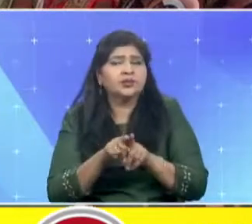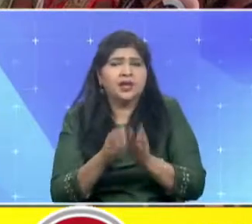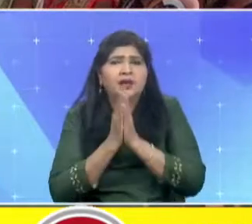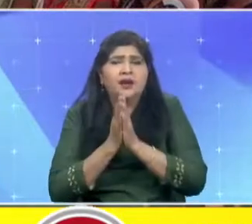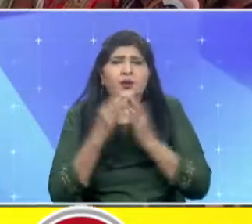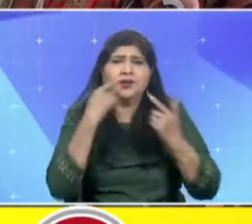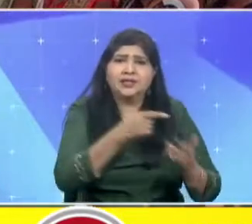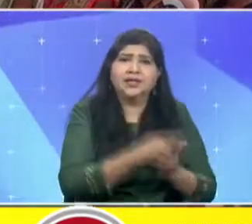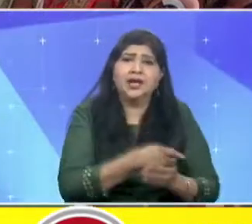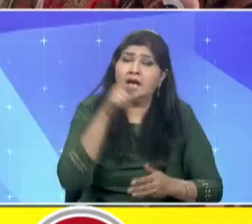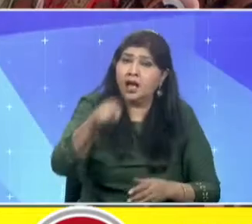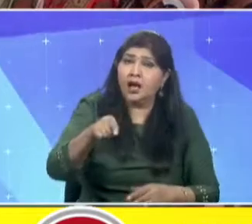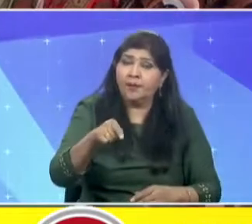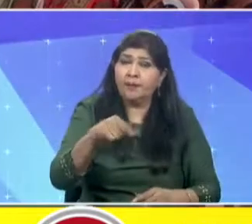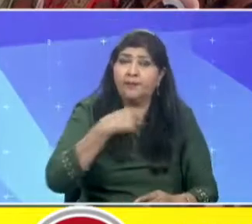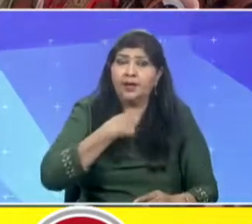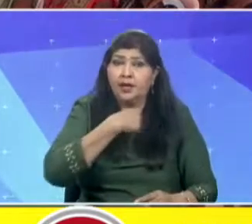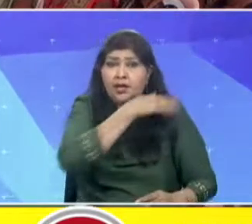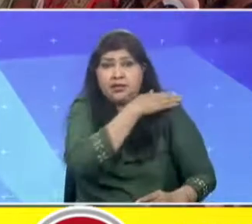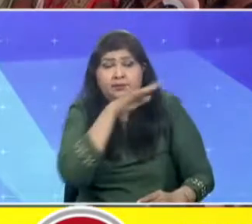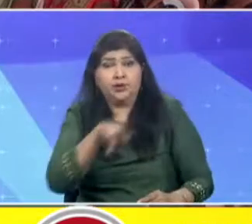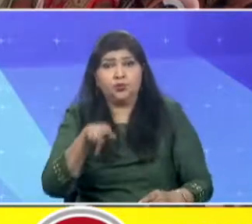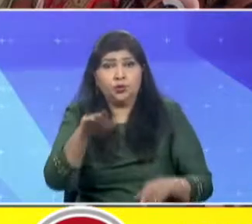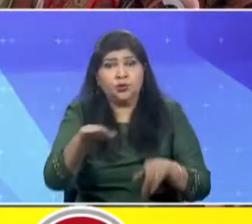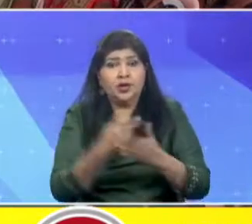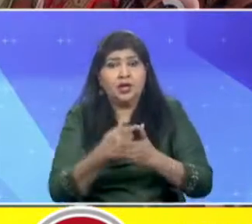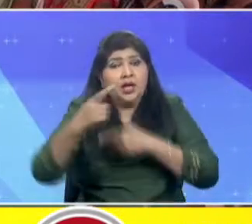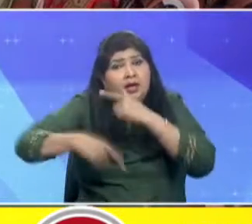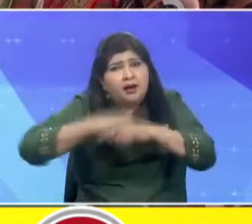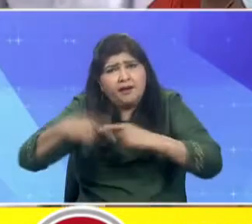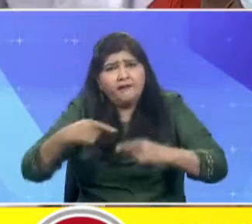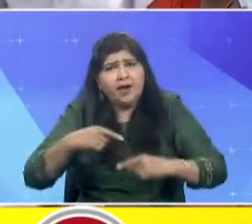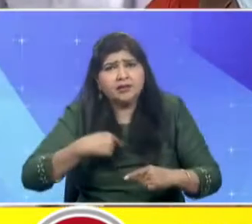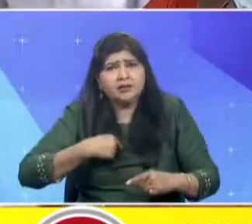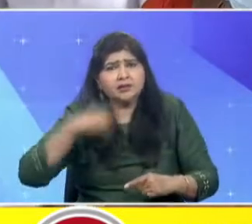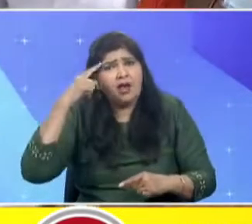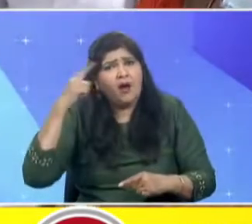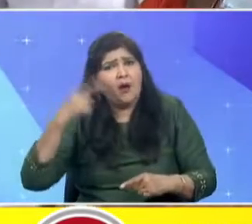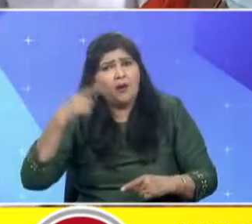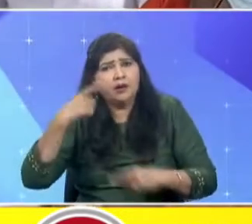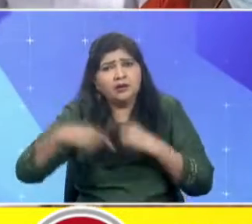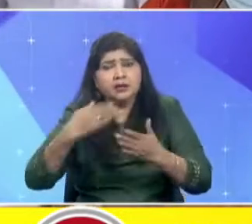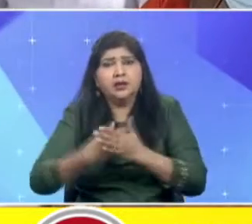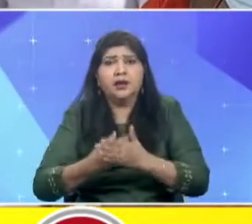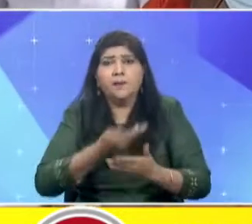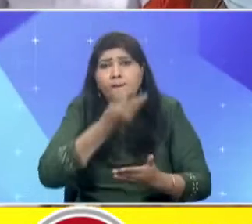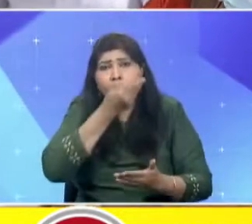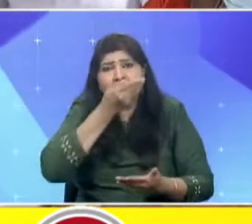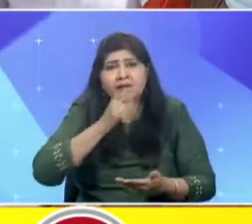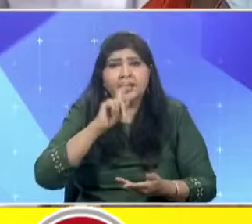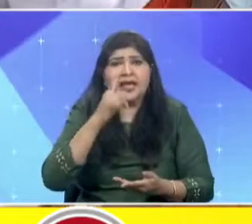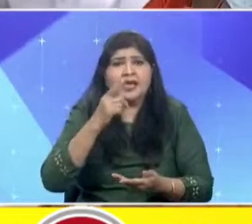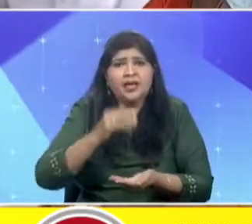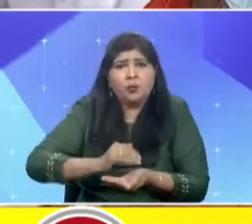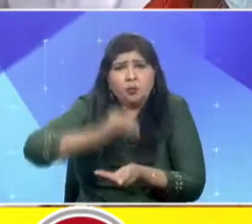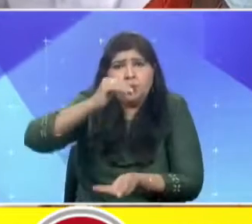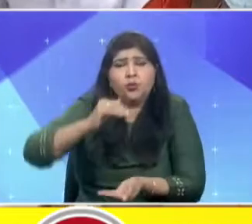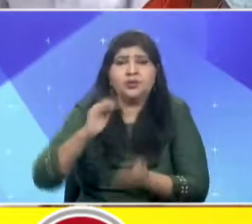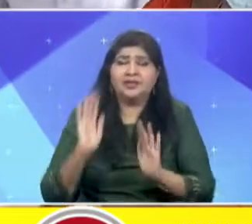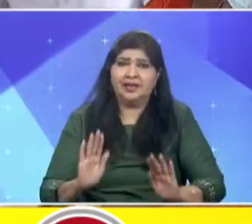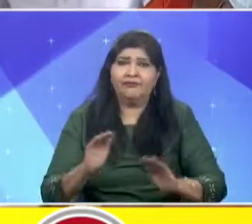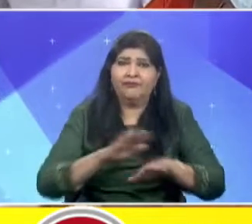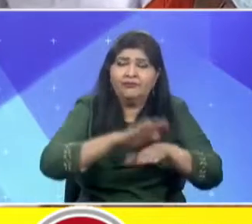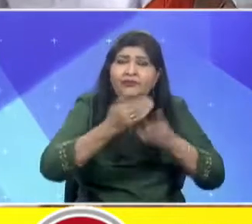करूंगा कि हम अपने संकल्पों को फिर से दोहराएं। पानी की एक एक बूंद बचाने के